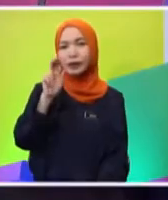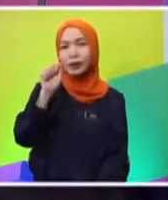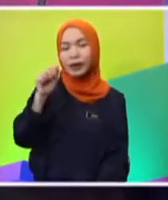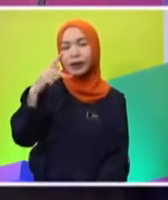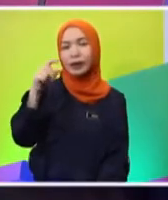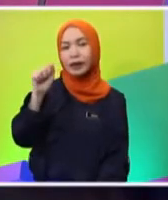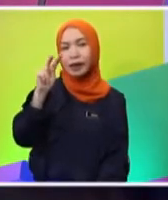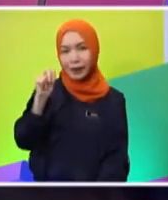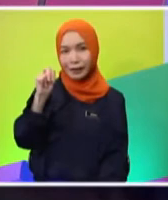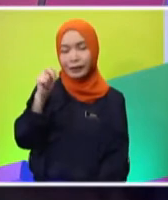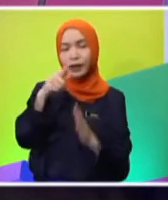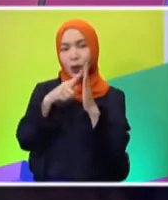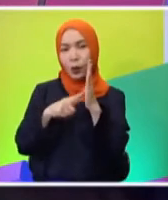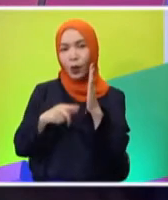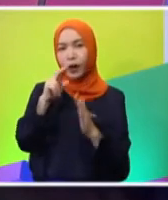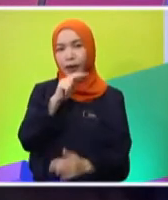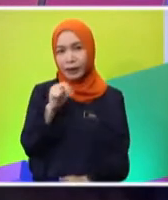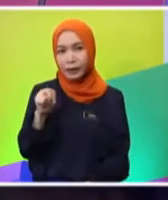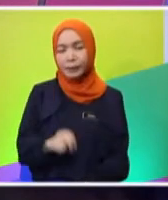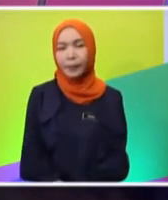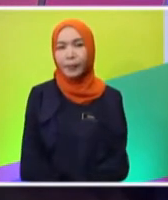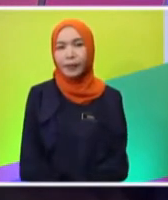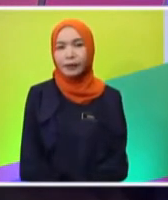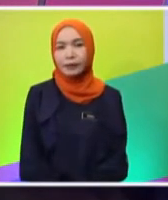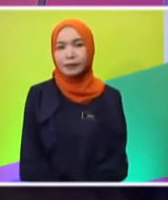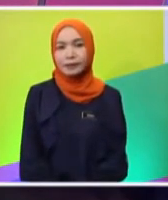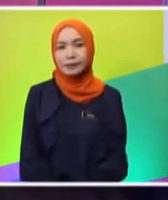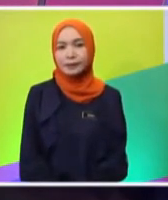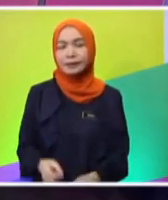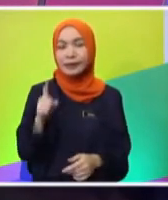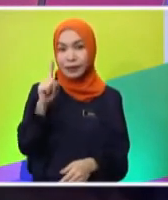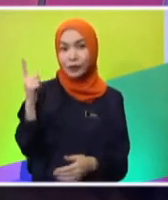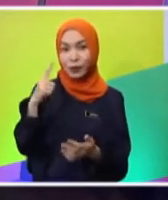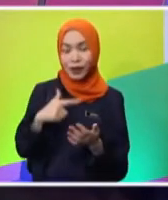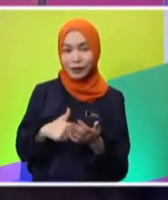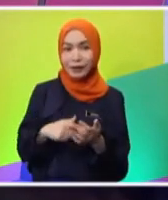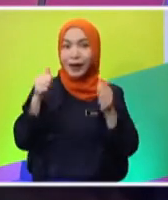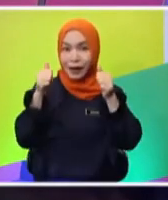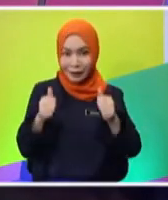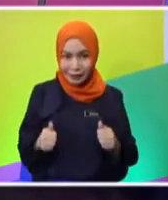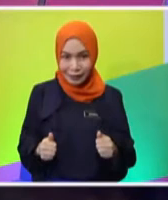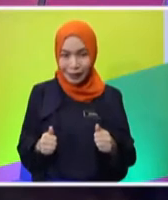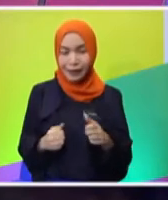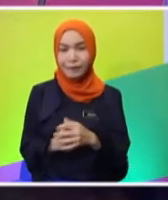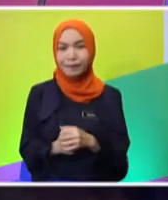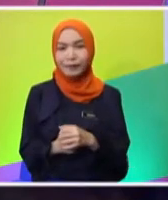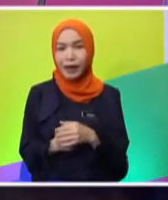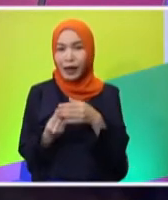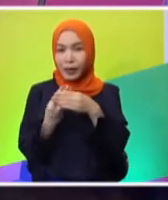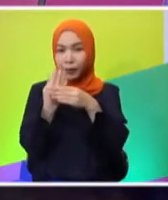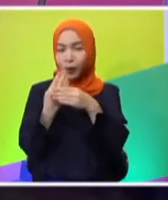terusnya acak timbulan Acha timbul Ani dalam asal kita punya Xenia dekat depan yang ada lampu ini aja